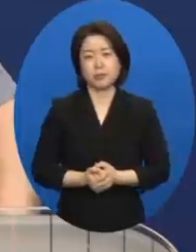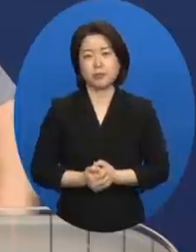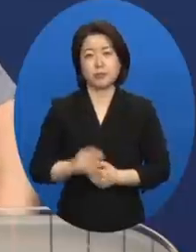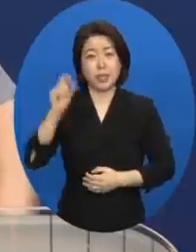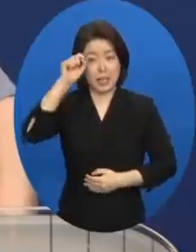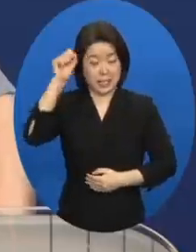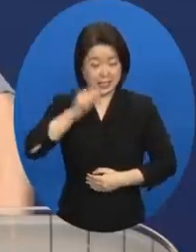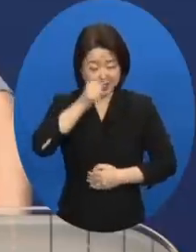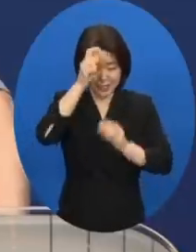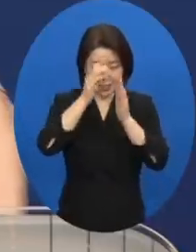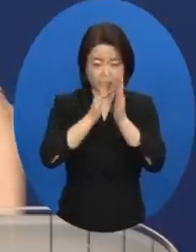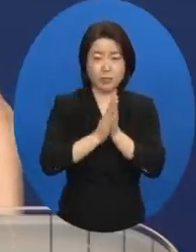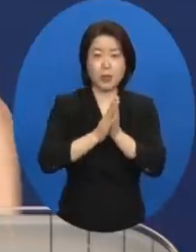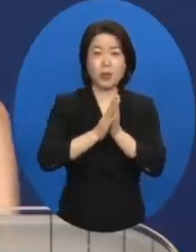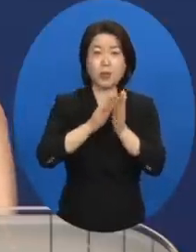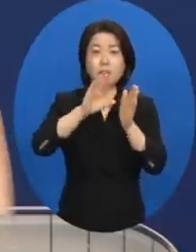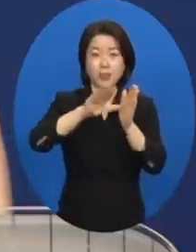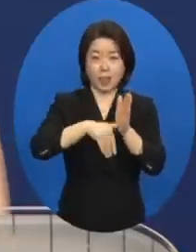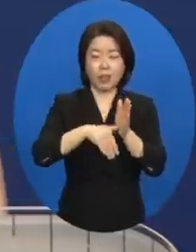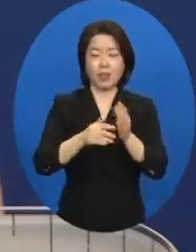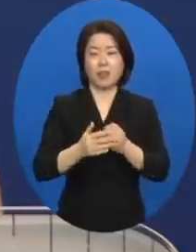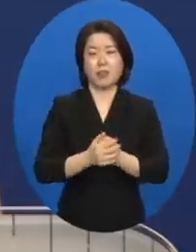새벽 예배 때